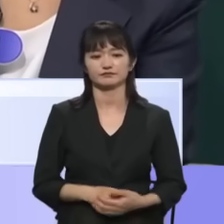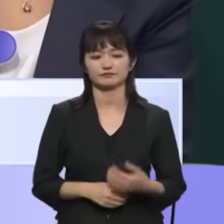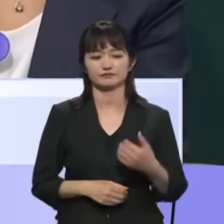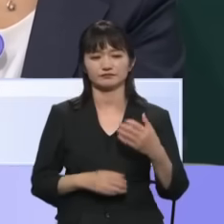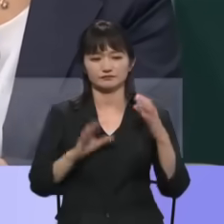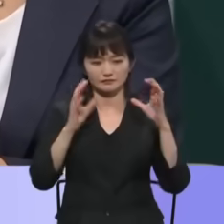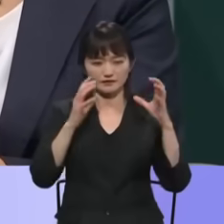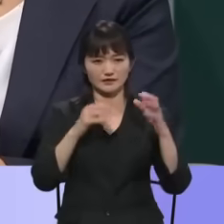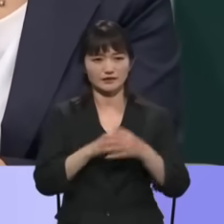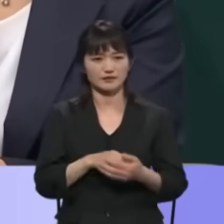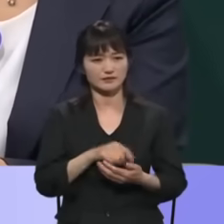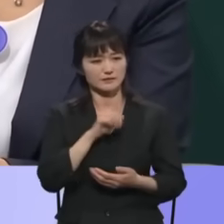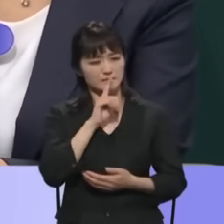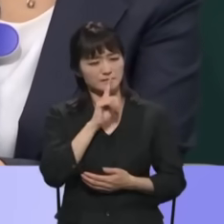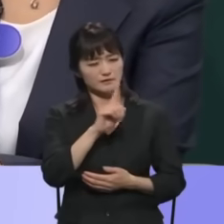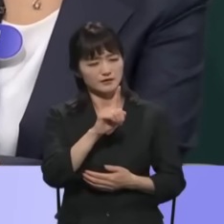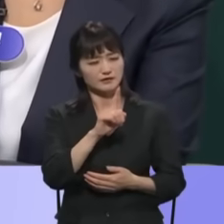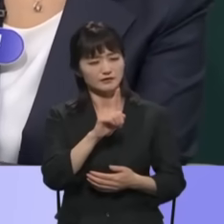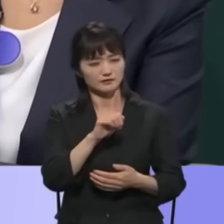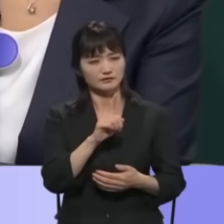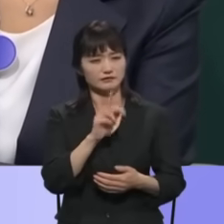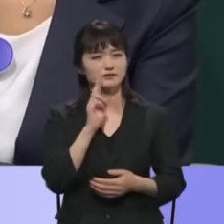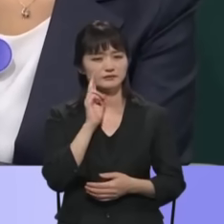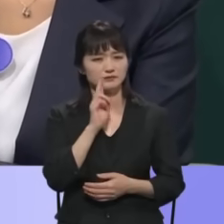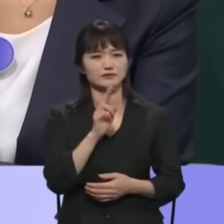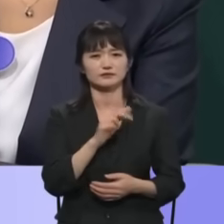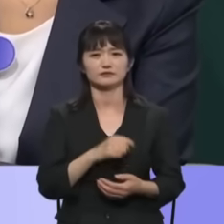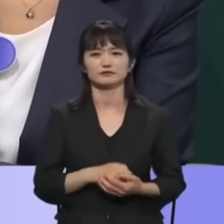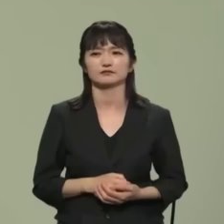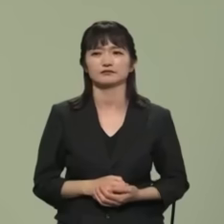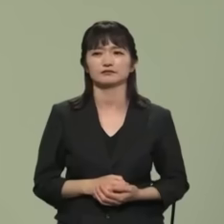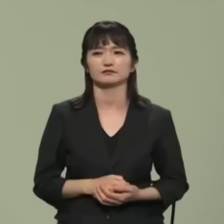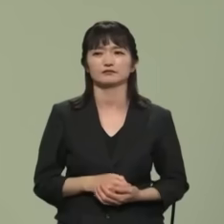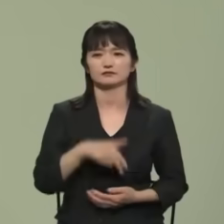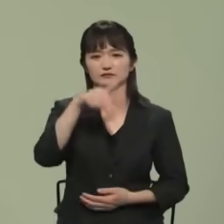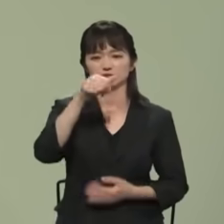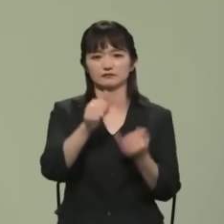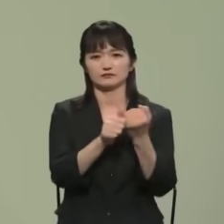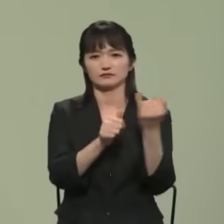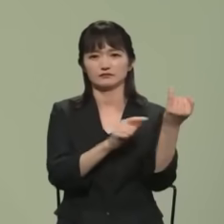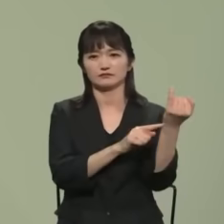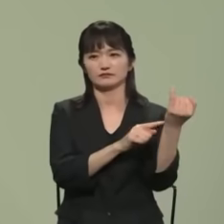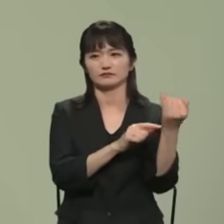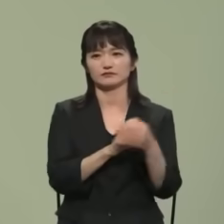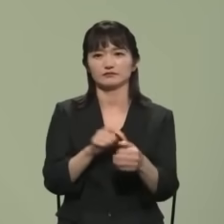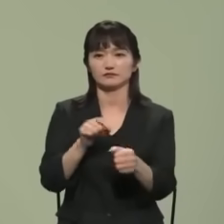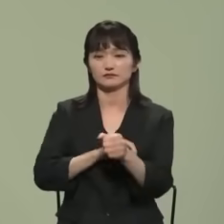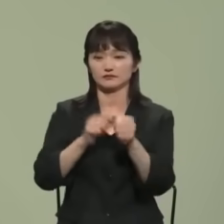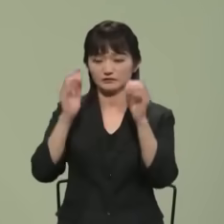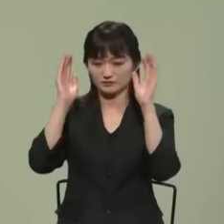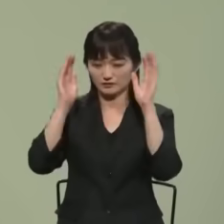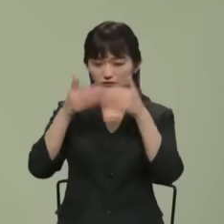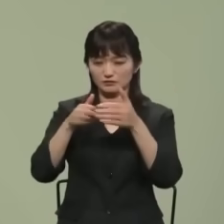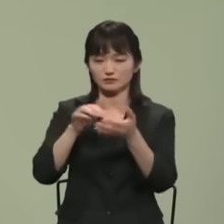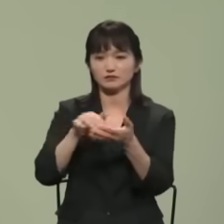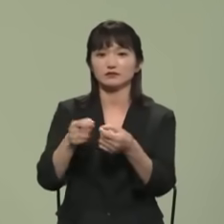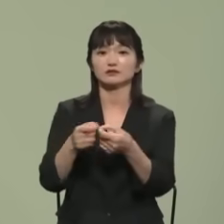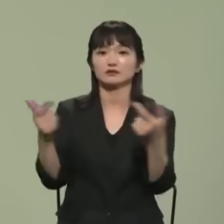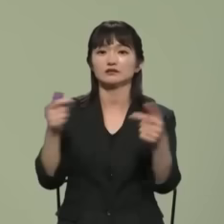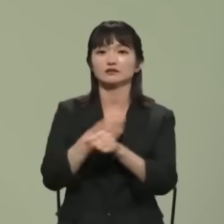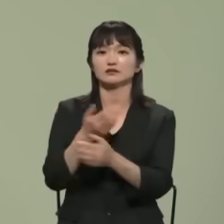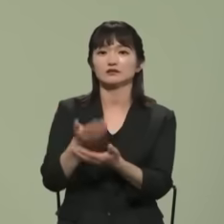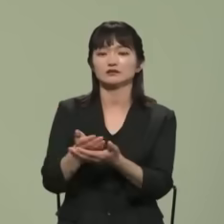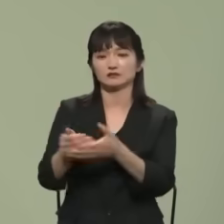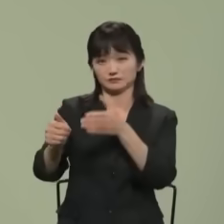언행을 했다는 거죠 근데 이제 조은미씨의 아내는 이제 특수학금을 좀 증설해 달라라는 요청을 했다고